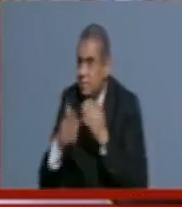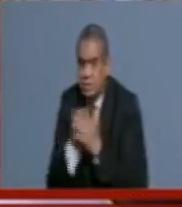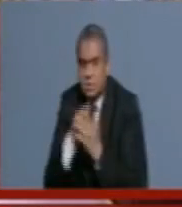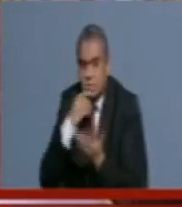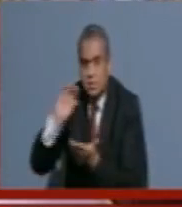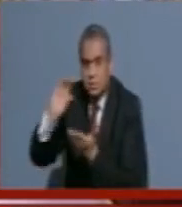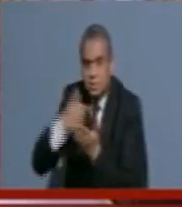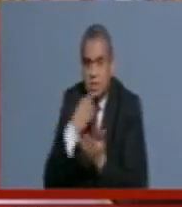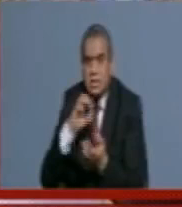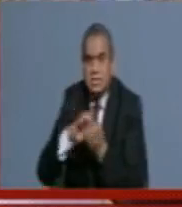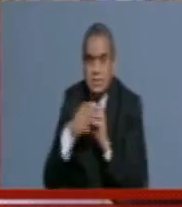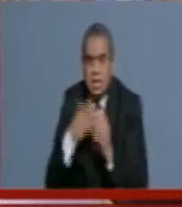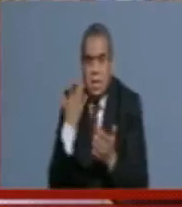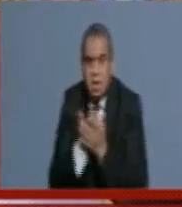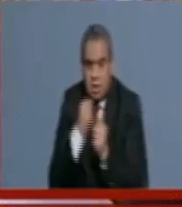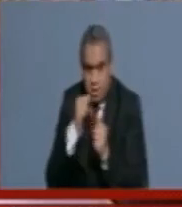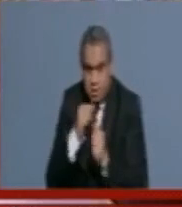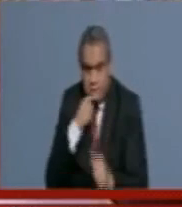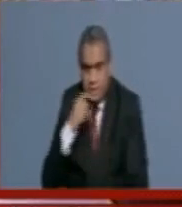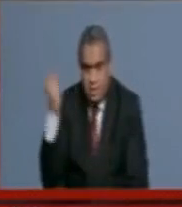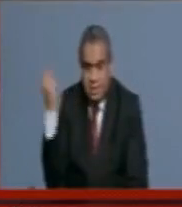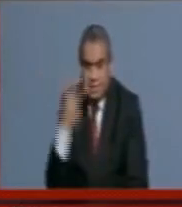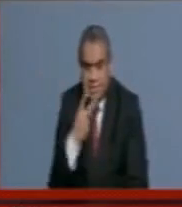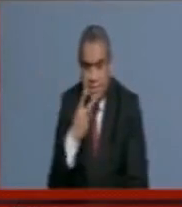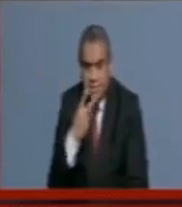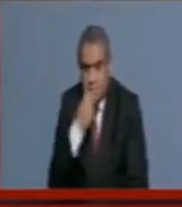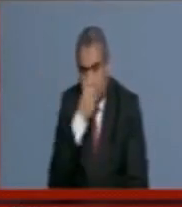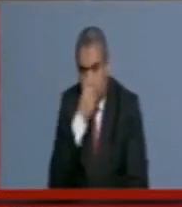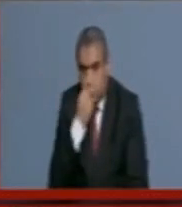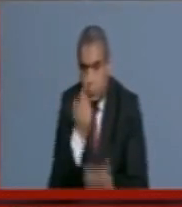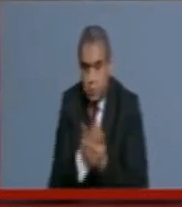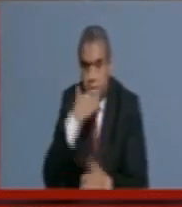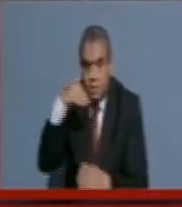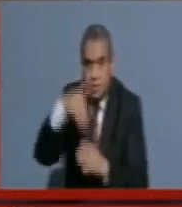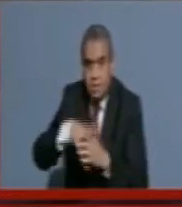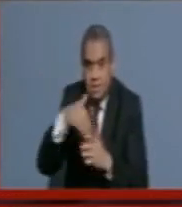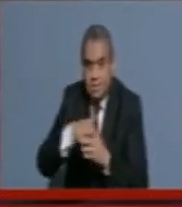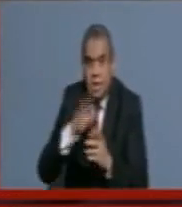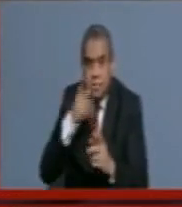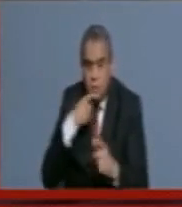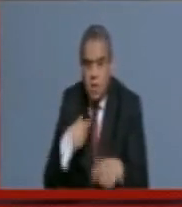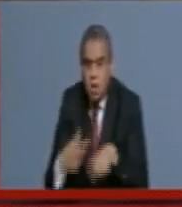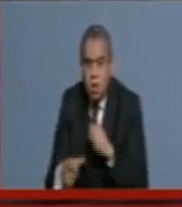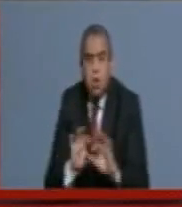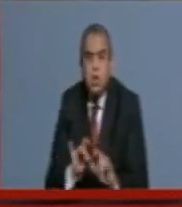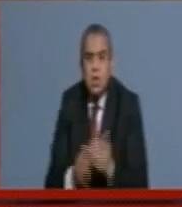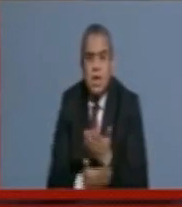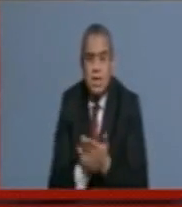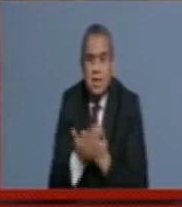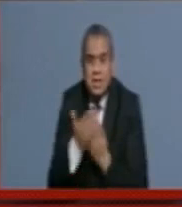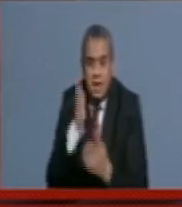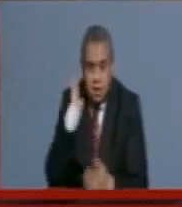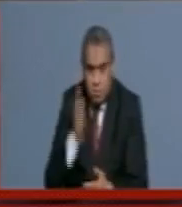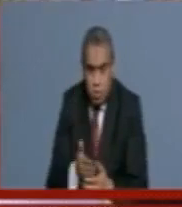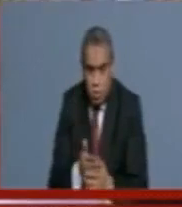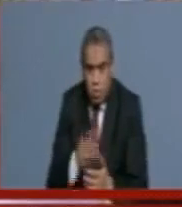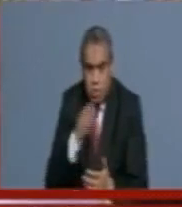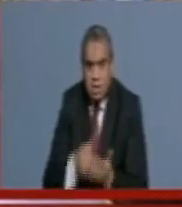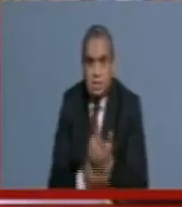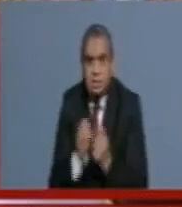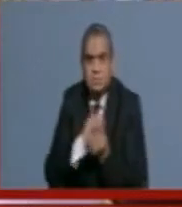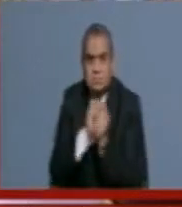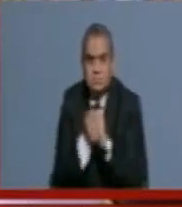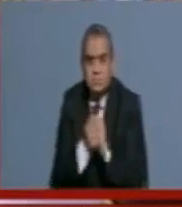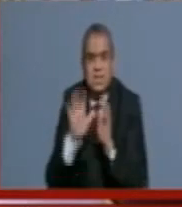الكثافات. الجزء الثاني بتاع هل التصويت الالكتروني من عدمه، عشان نقدر نعمل ده لازم نعمل تعديل تشريعي.